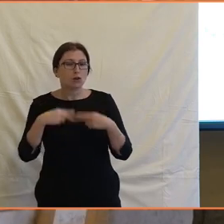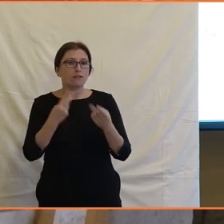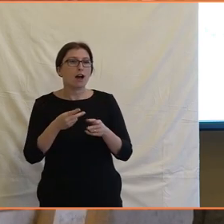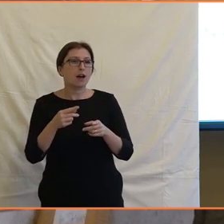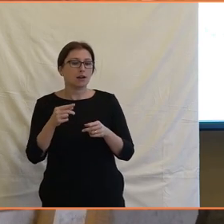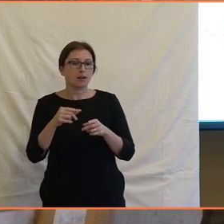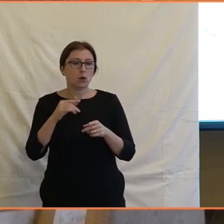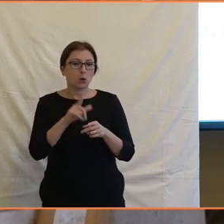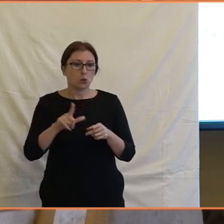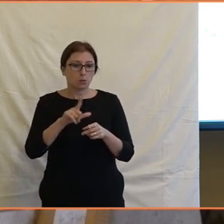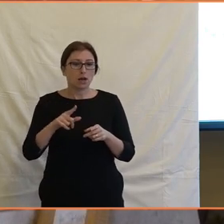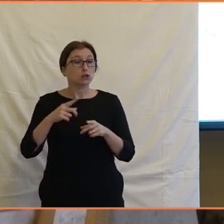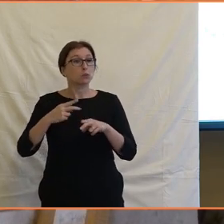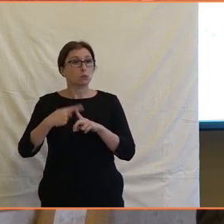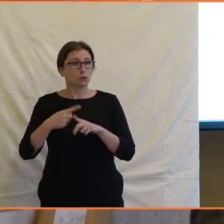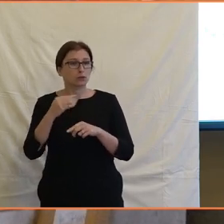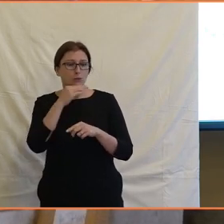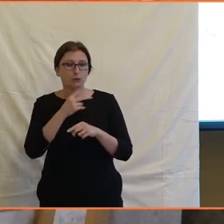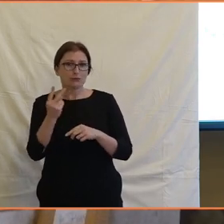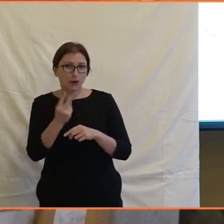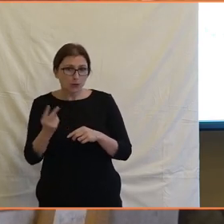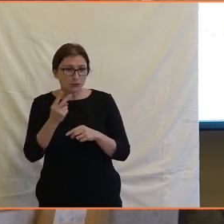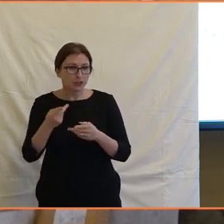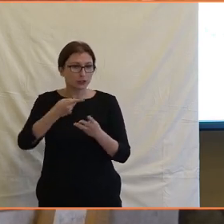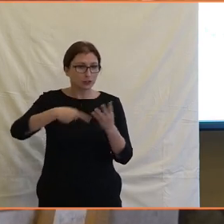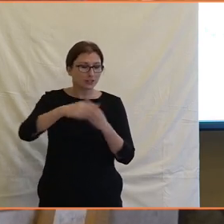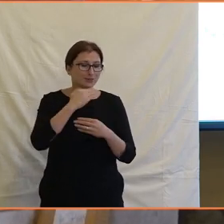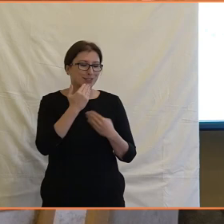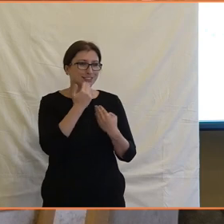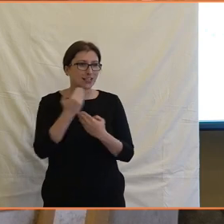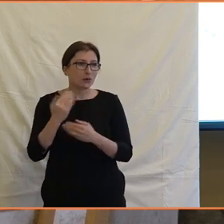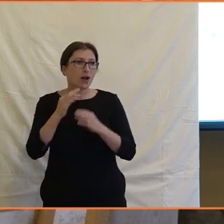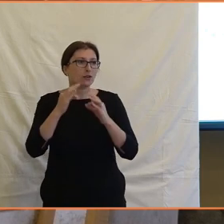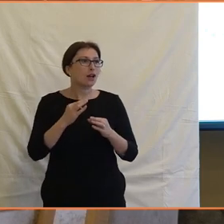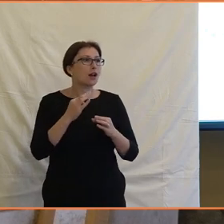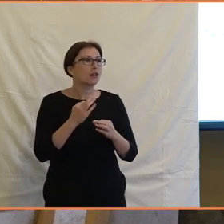Lupačovi, Honzovi Vobořilovi. Máme akorát něco po půl